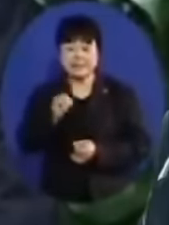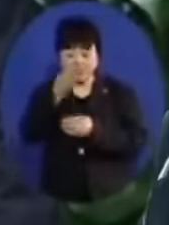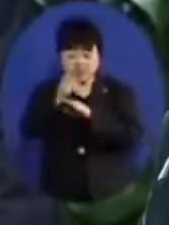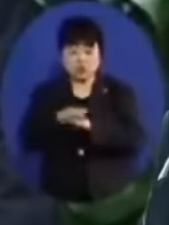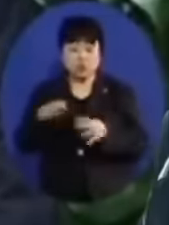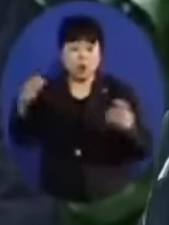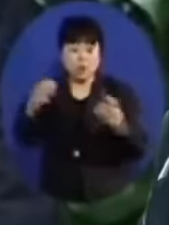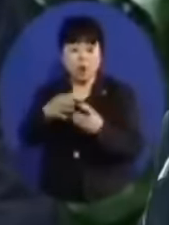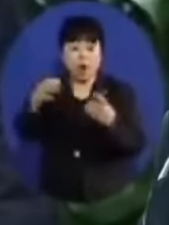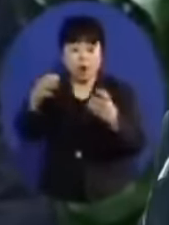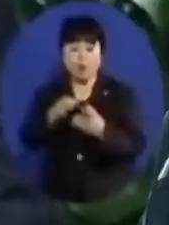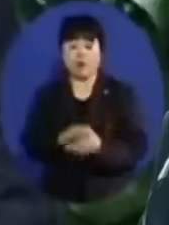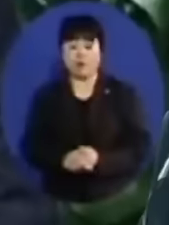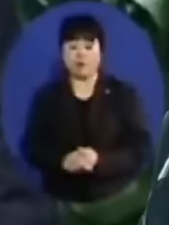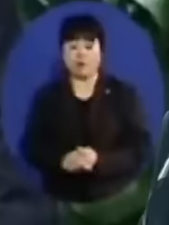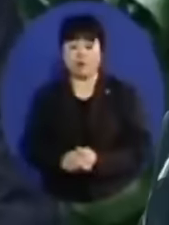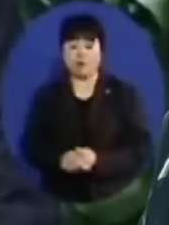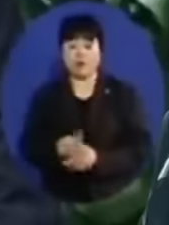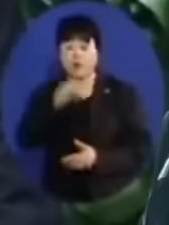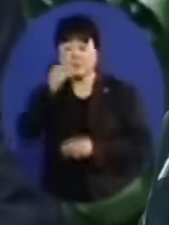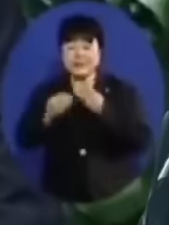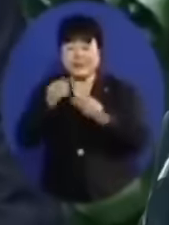모여오는데 그 돈 제가 갚아버렸죠.